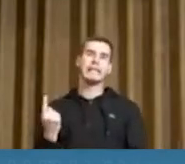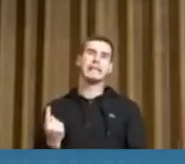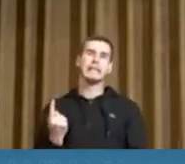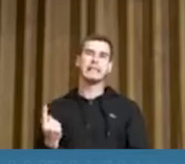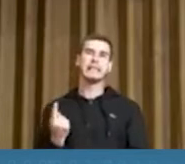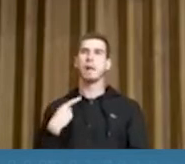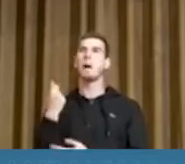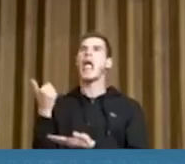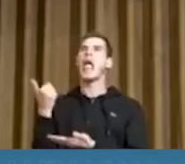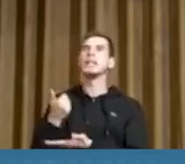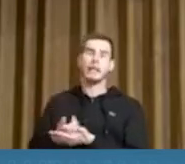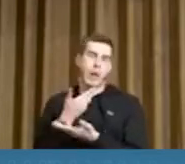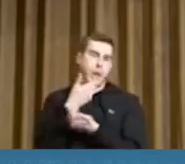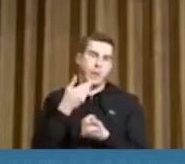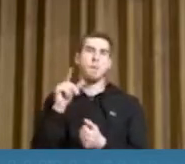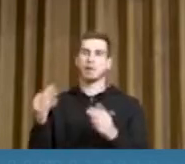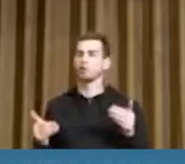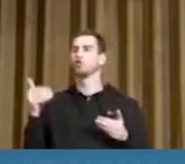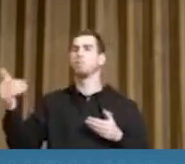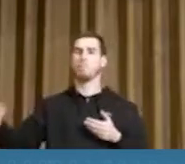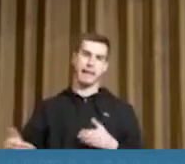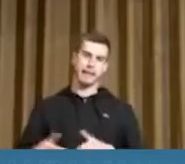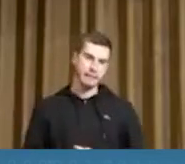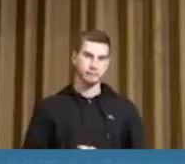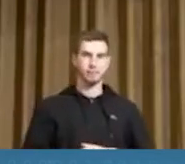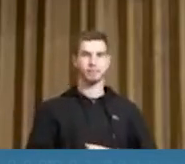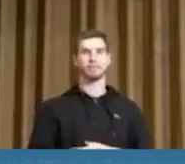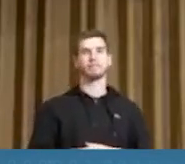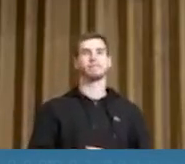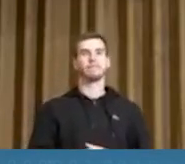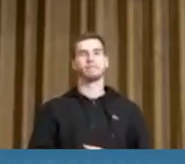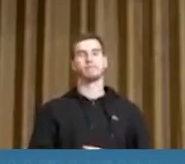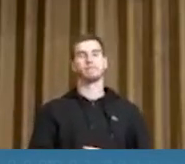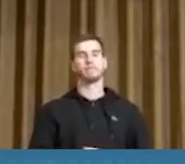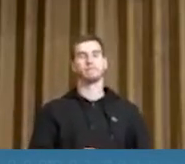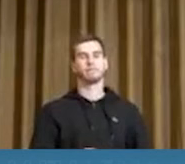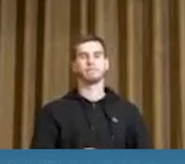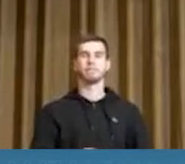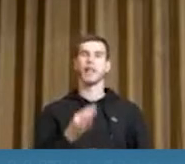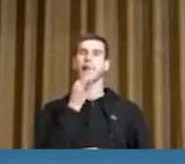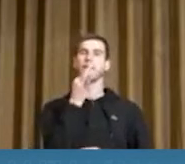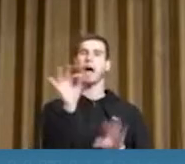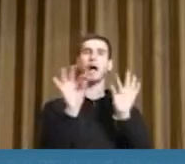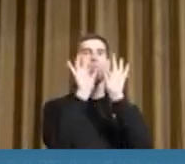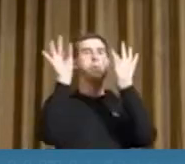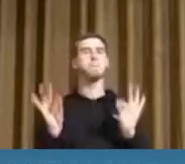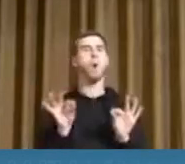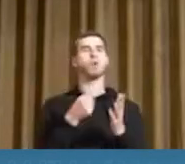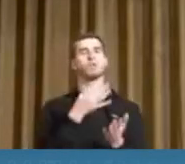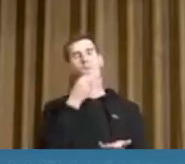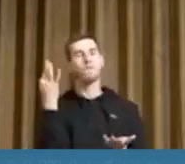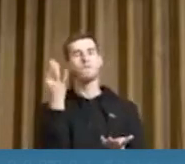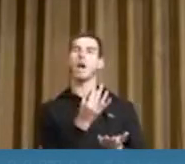Geld damit verdient. Gut, dann haben wir im Fragebogen auch noch abgefragt, wie sieht es denn mit Belastbarkeit